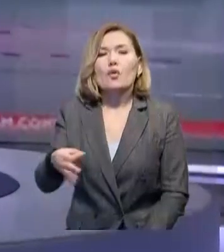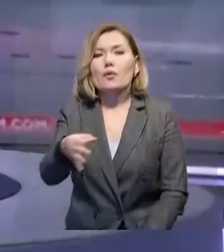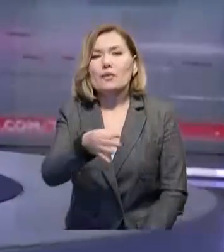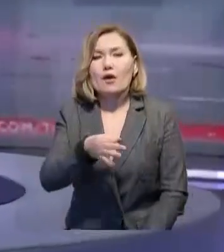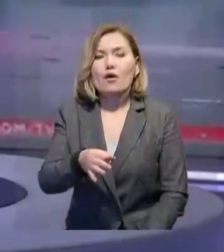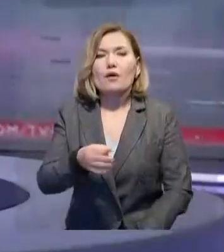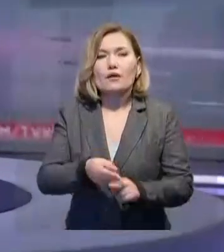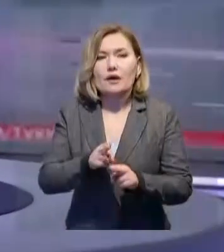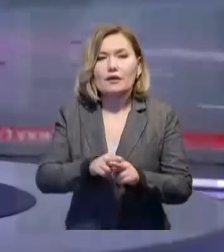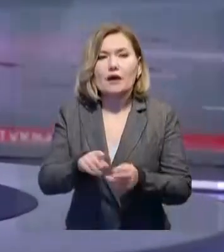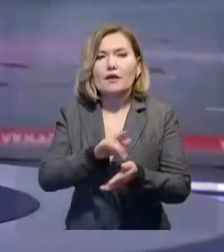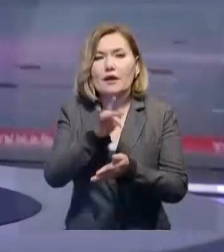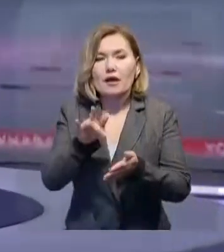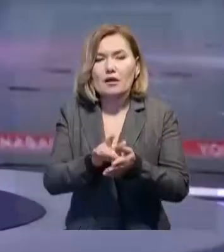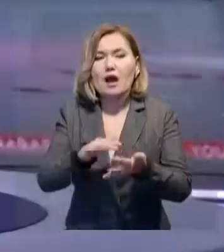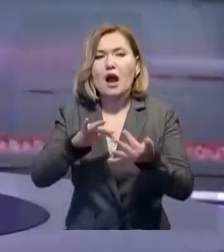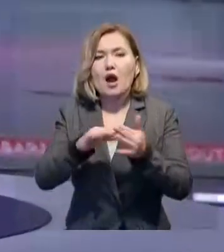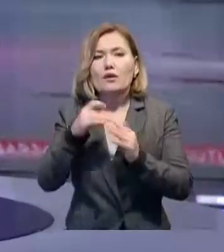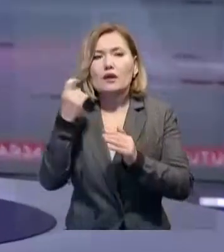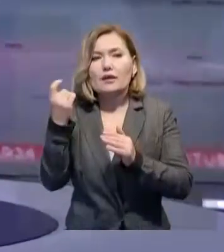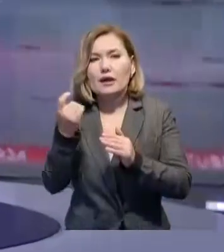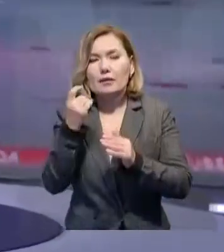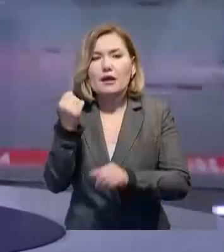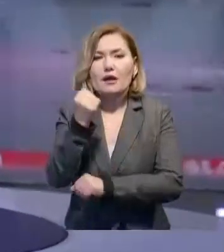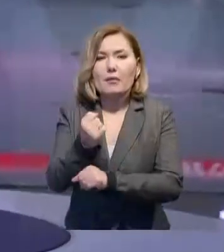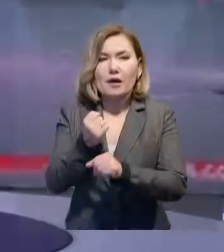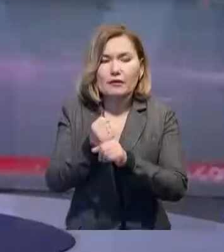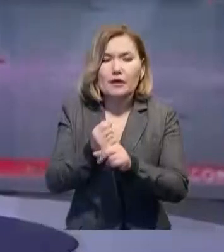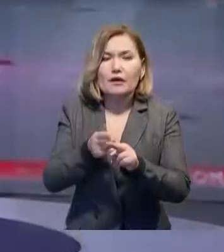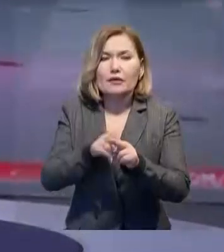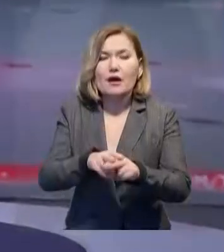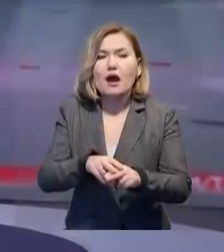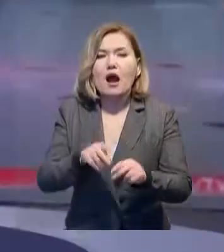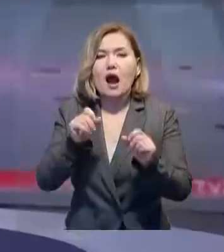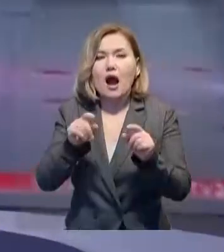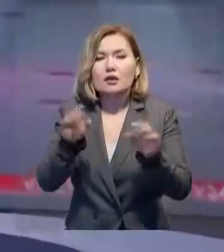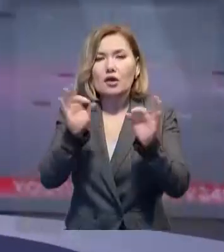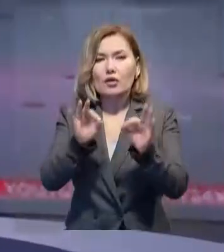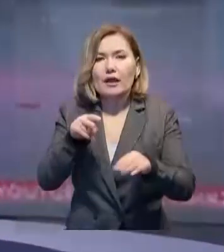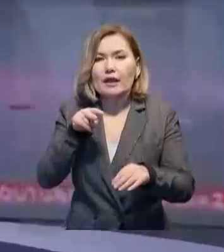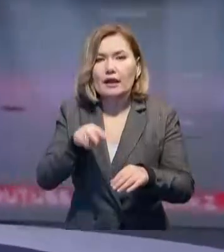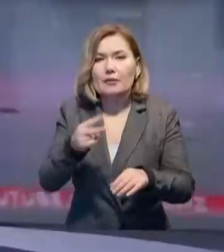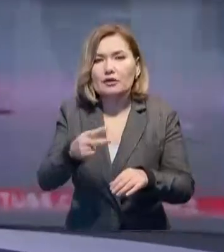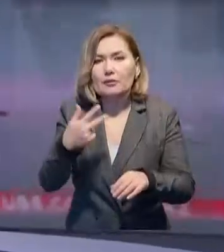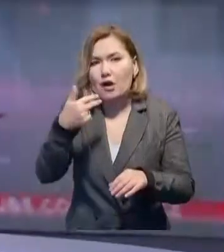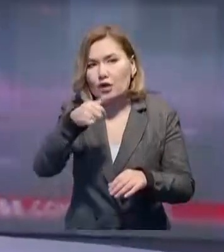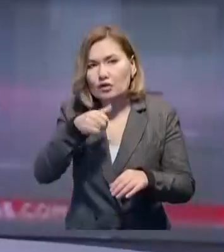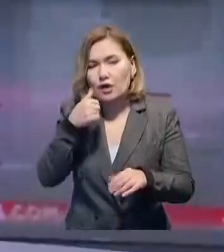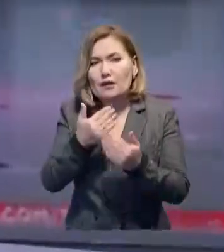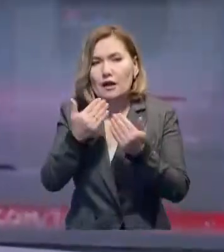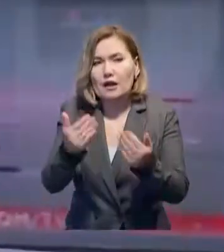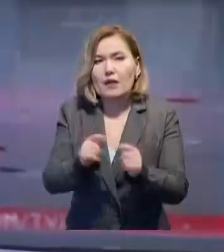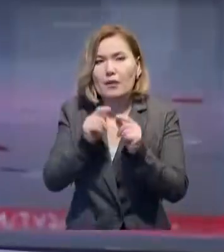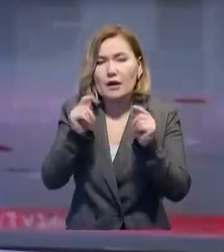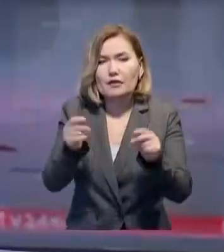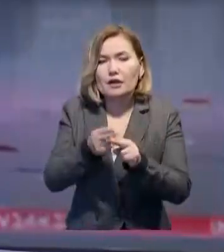Түркістан облысының Оқсыз қалашығында ауыл шаруашылығы саласы еңбеккерлерінің Алтын күз 2023 жәрмеңкесі мен Маяқым ауылының 100